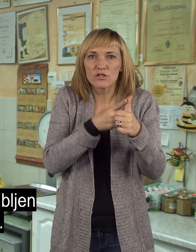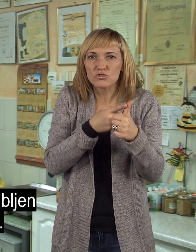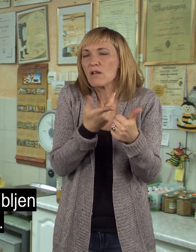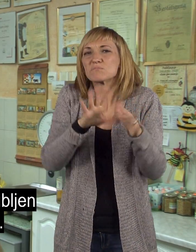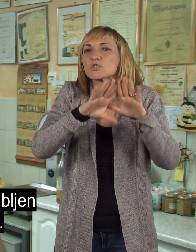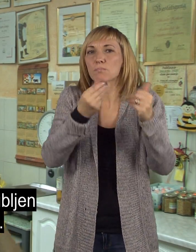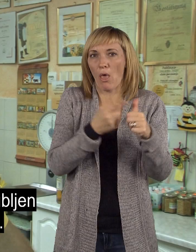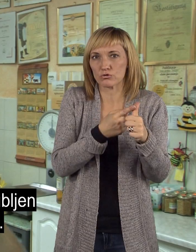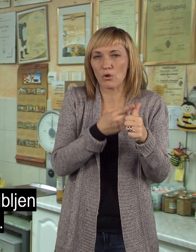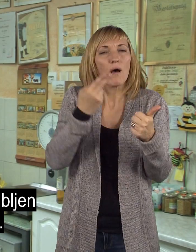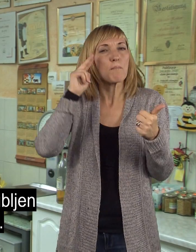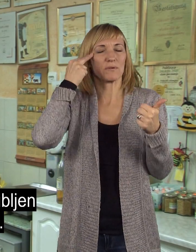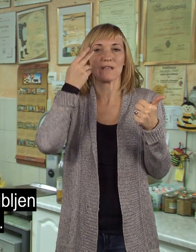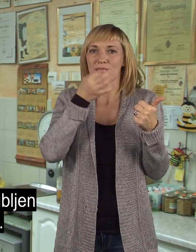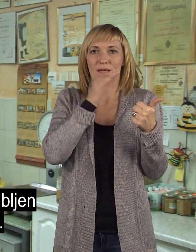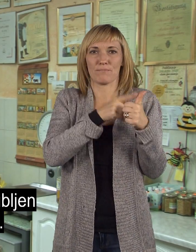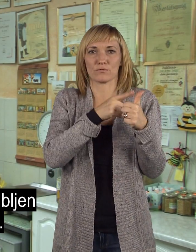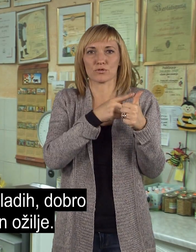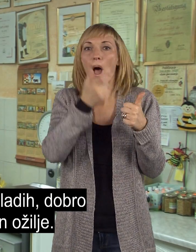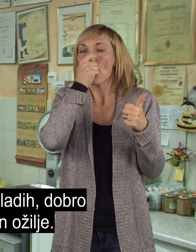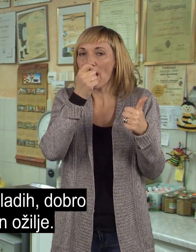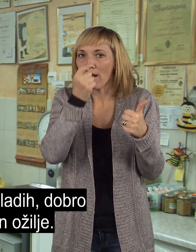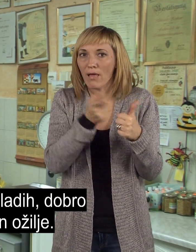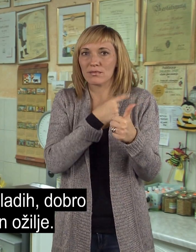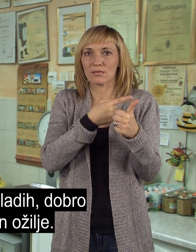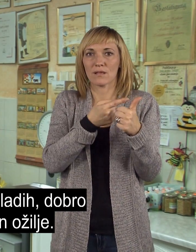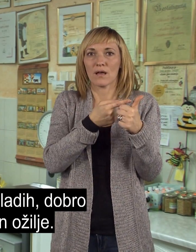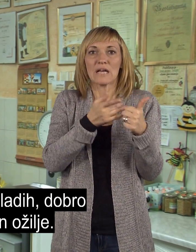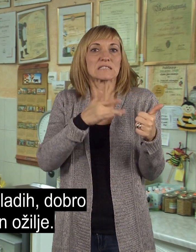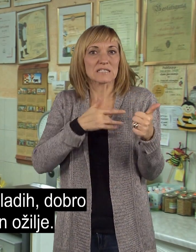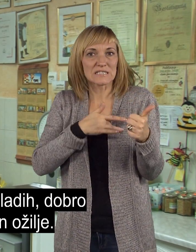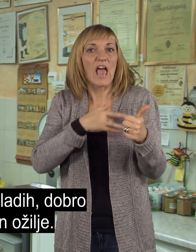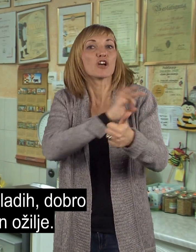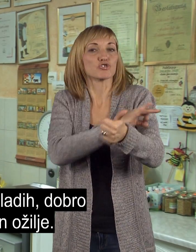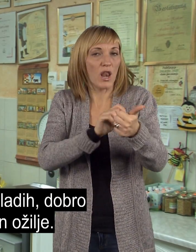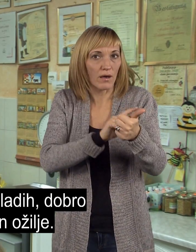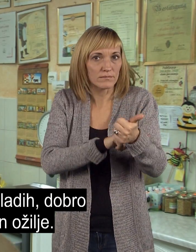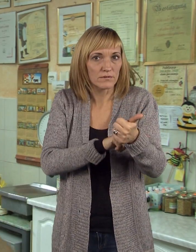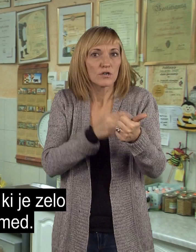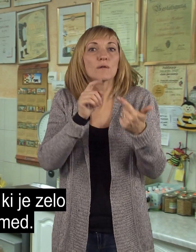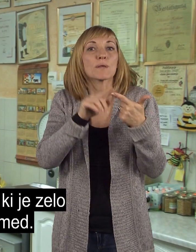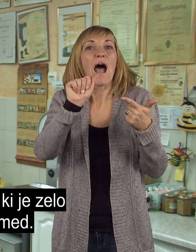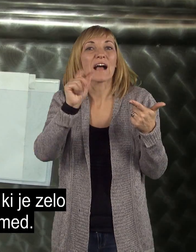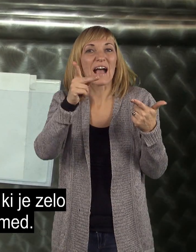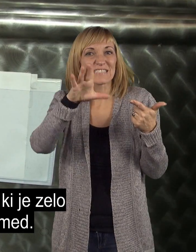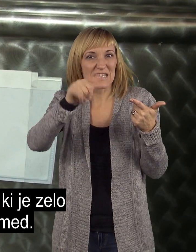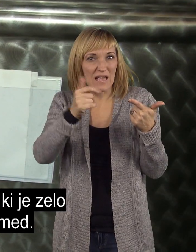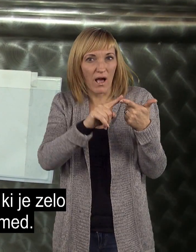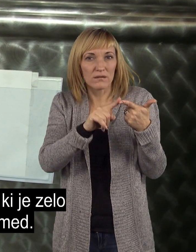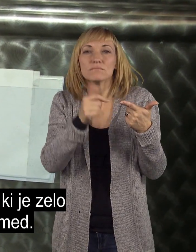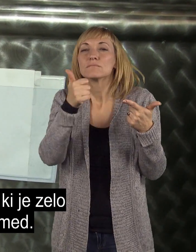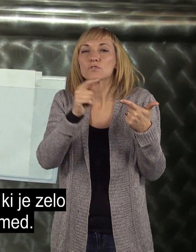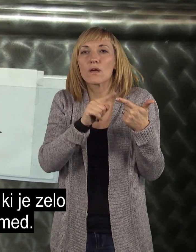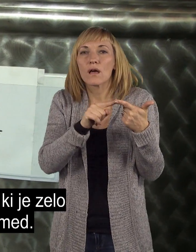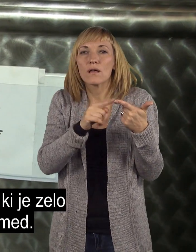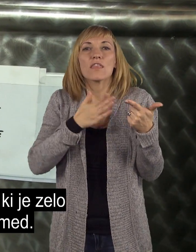nek univerzalni med, vsi ga najbolj poznamo ga, je zelo dober za prehlade, zelo dober za srce pa za ožilje. Če pojemo akacijo med je